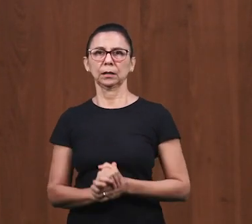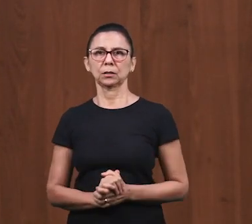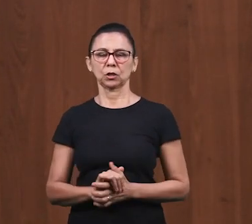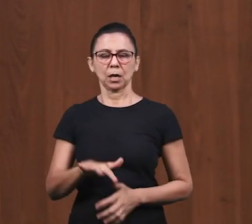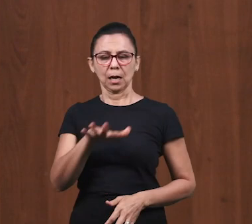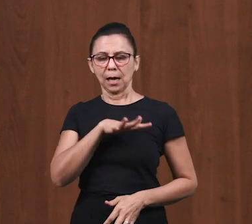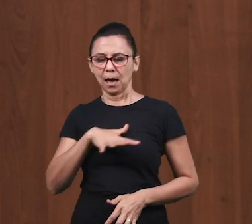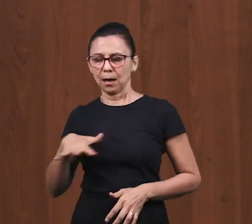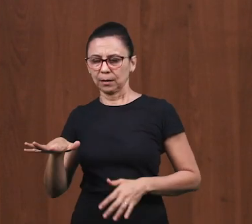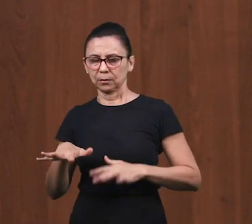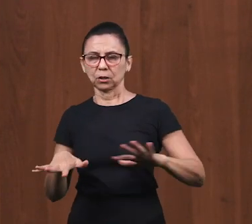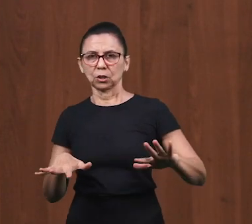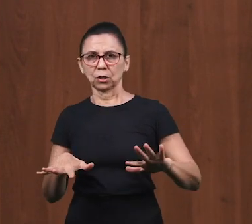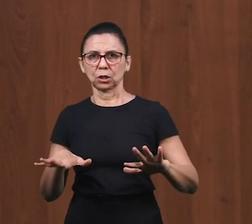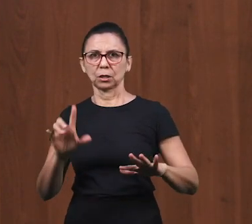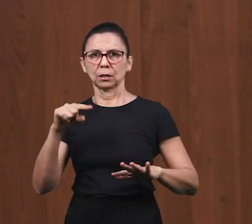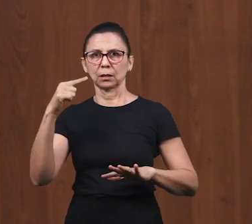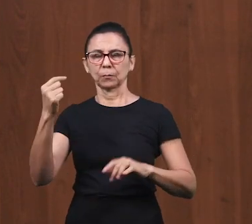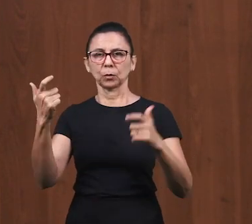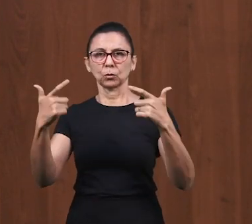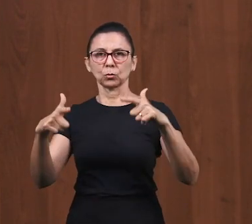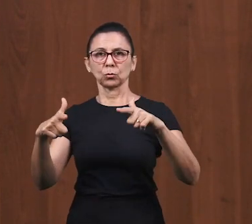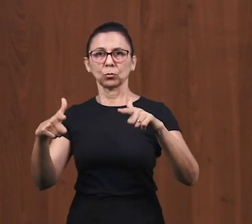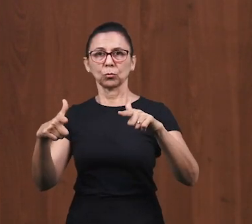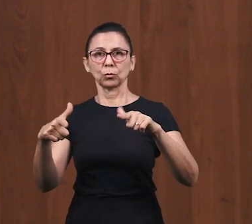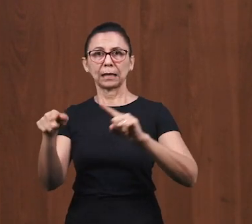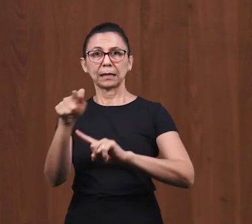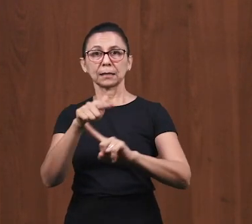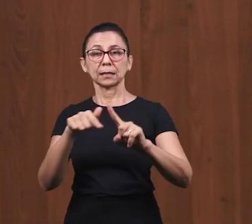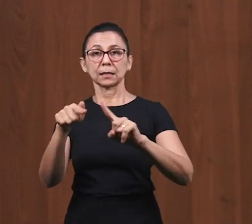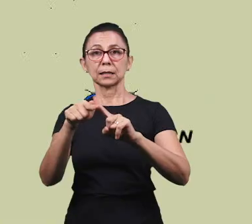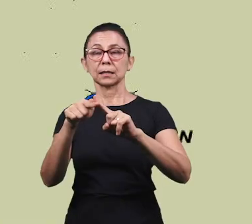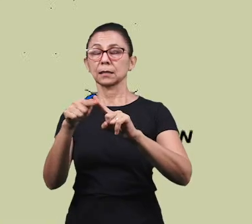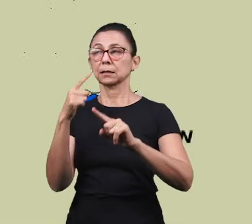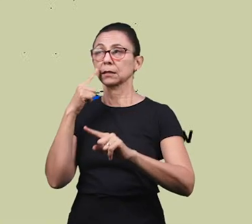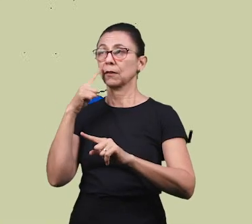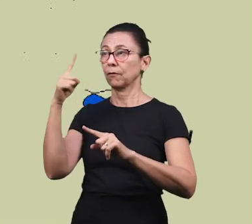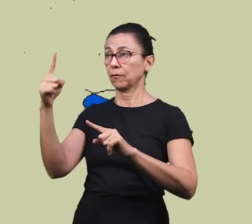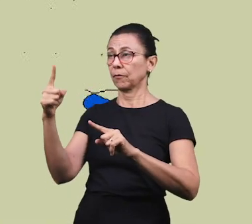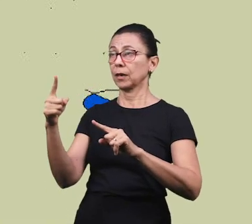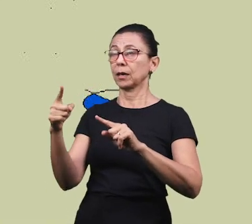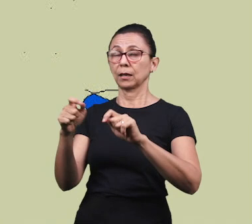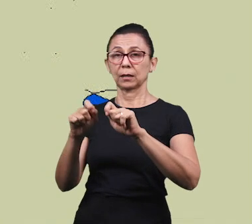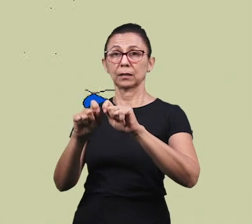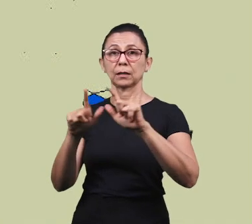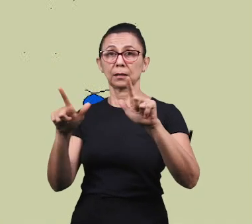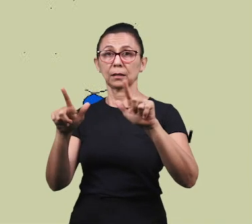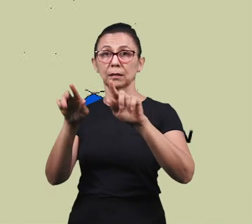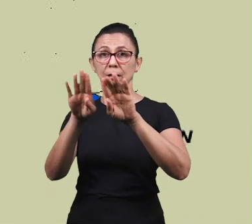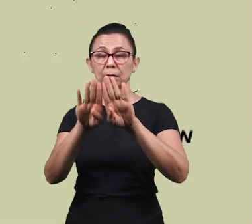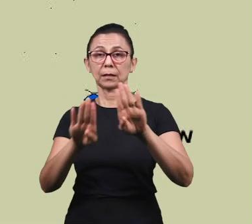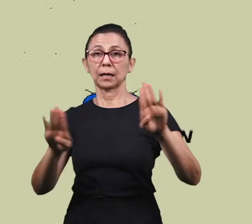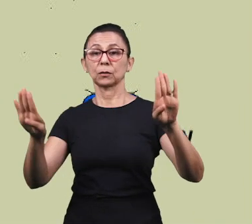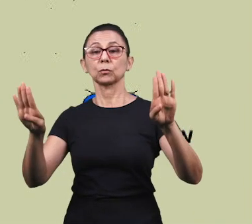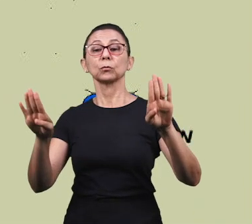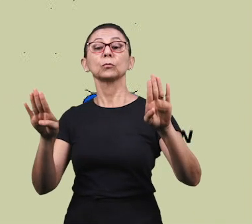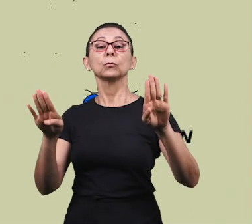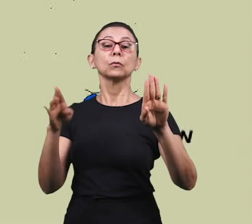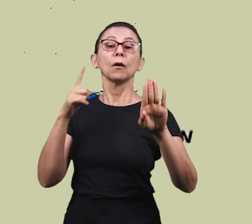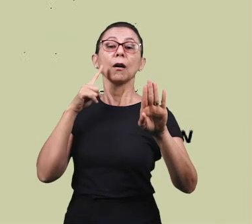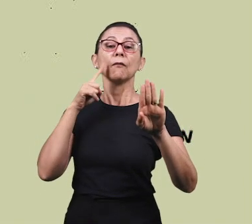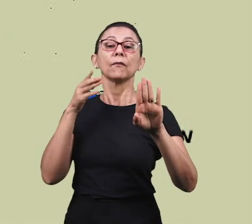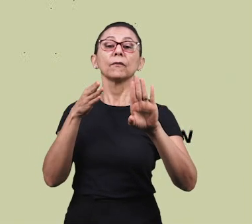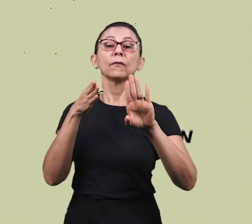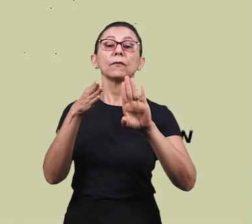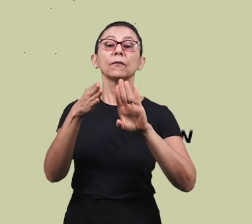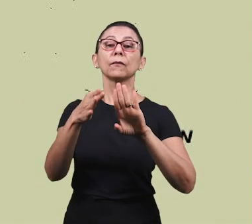après il y avait l'endroit saint qui était la photo, et on voit, on coupe ici pour qu'on puisse voir ce